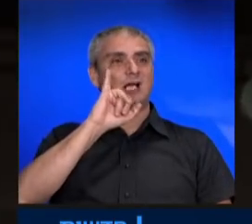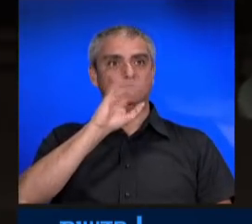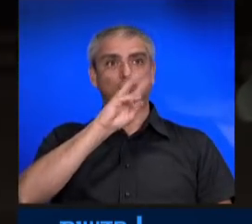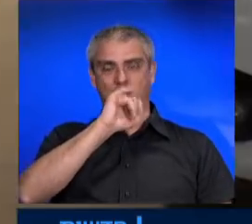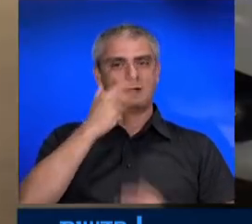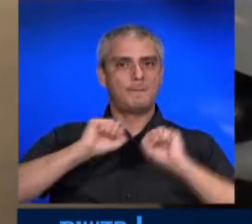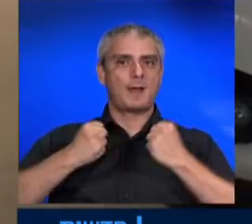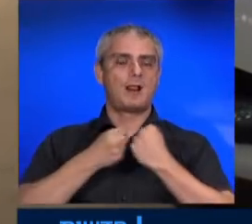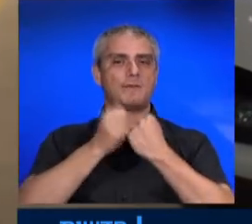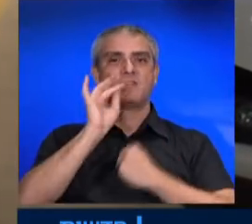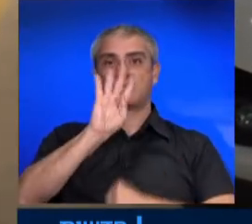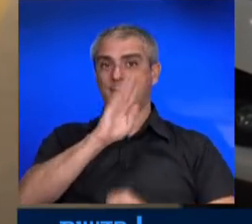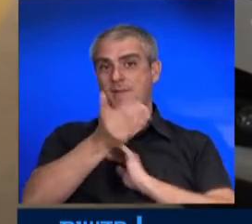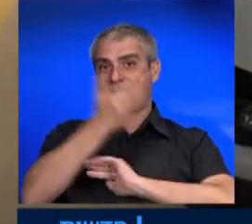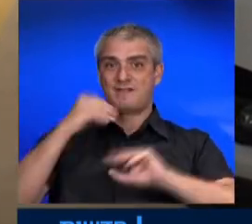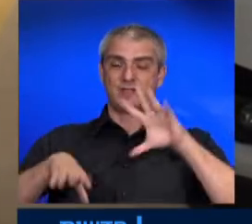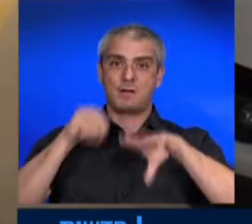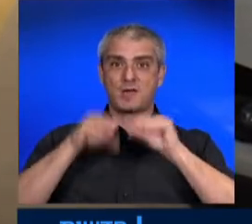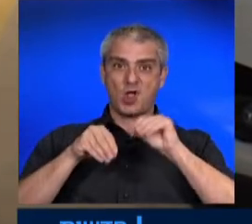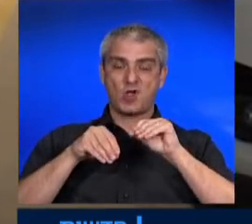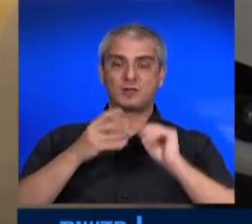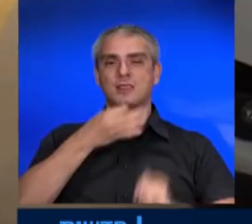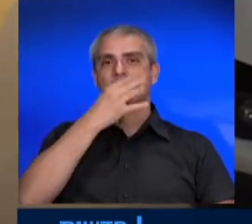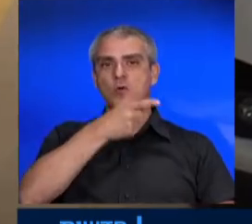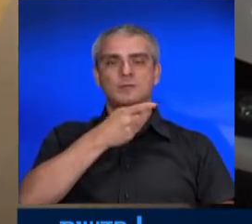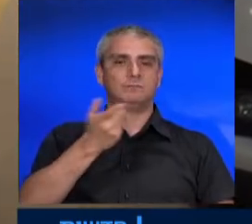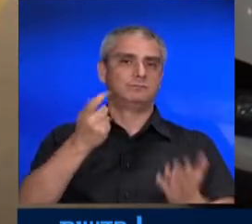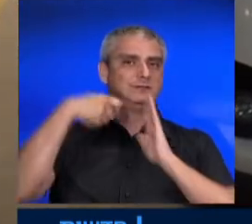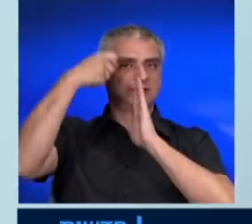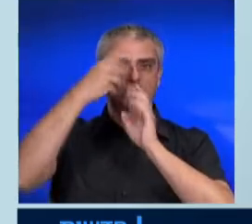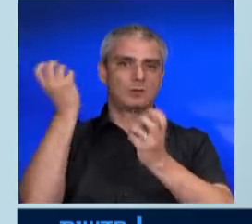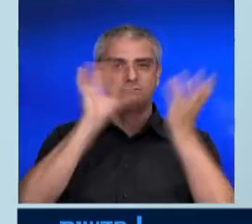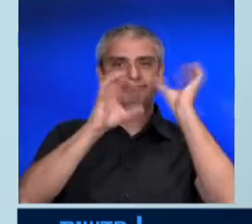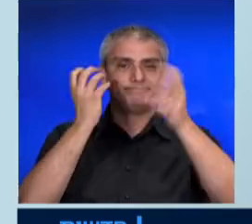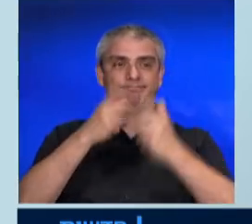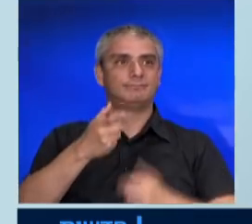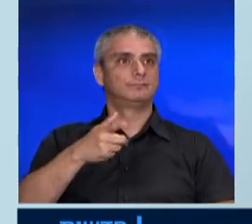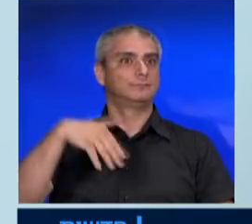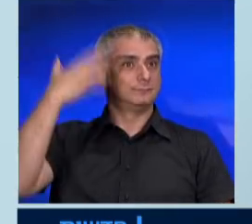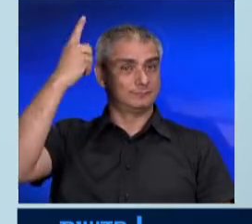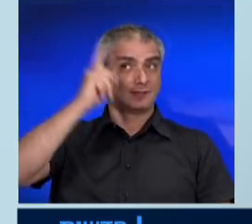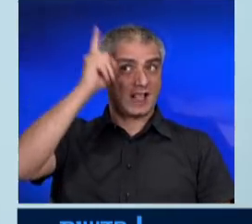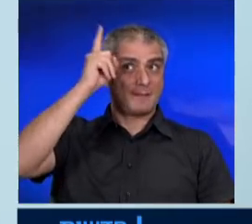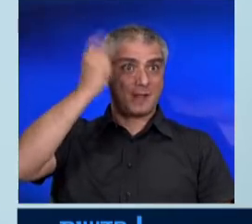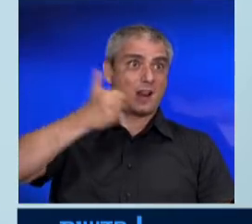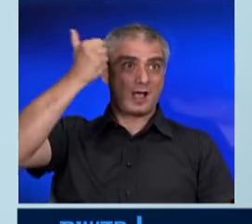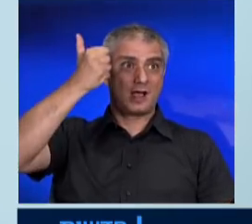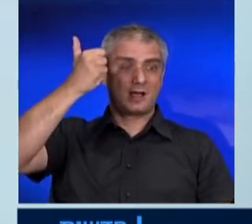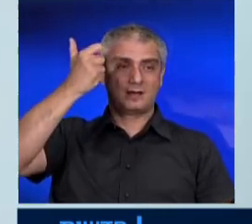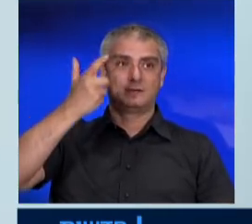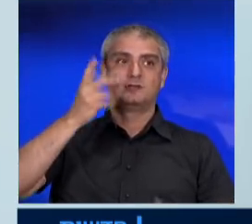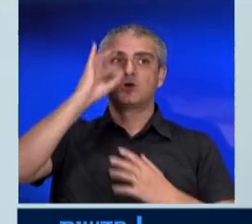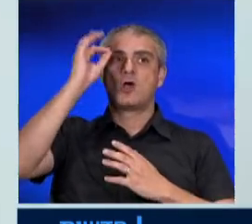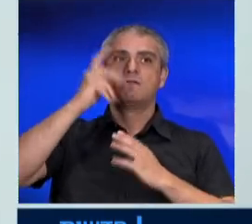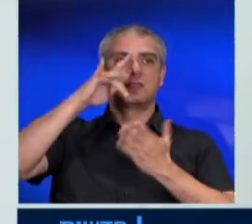נגד נתניהו לפני הבחירות, בנאומים, בסרטונים שפרסם. אי שם, למעלה בצמרת, על כוכב אחר יושב